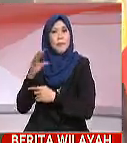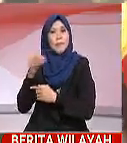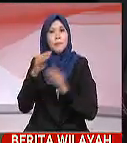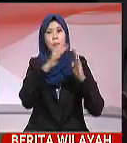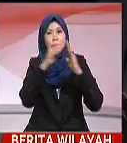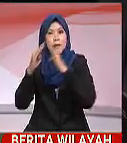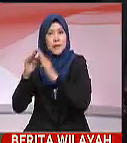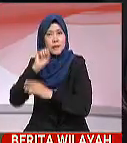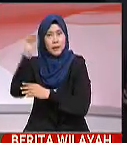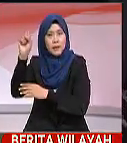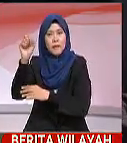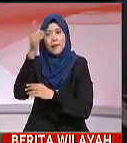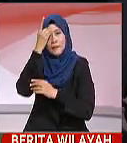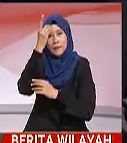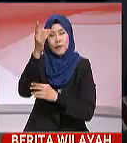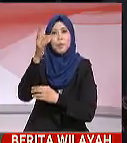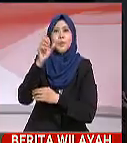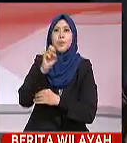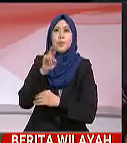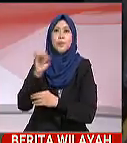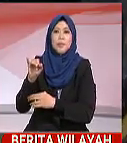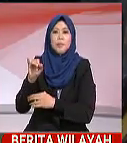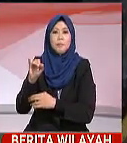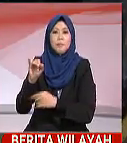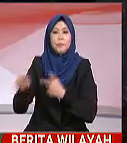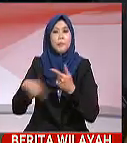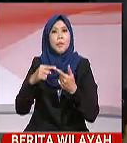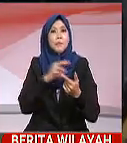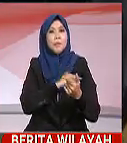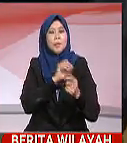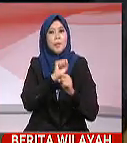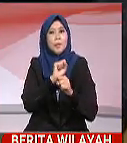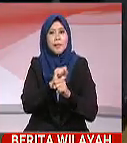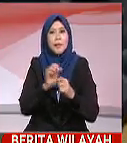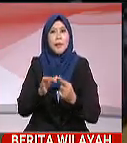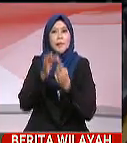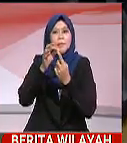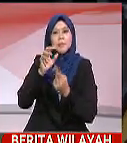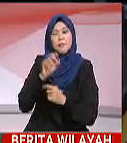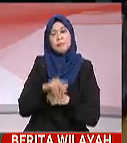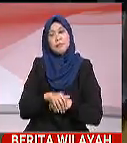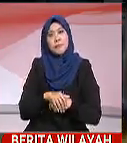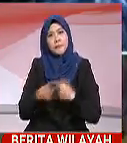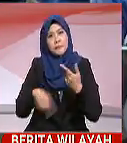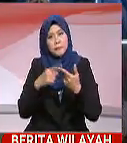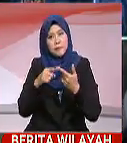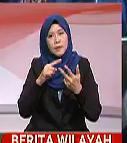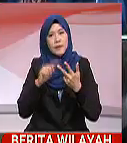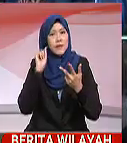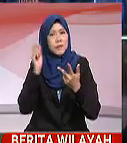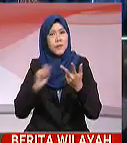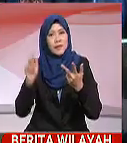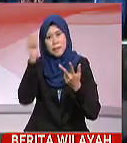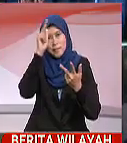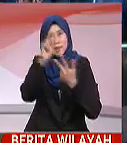Perumahan Sabah, Datuk Seri Panglima Masidi Manjun, Menteri Tugas-Tugas Khas Datuk Muhammad Arifin Muhammad Arif, Setiausaha